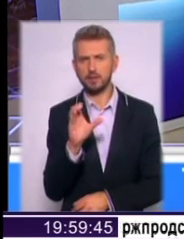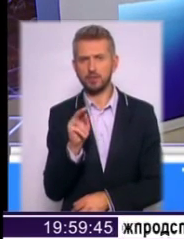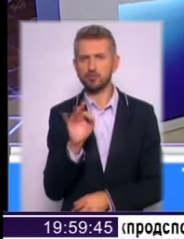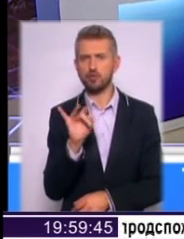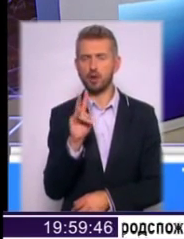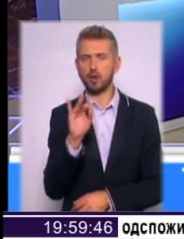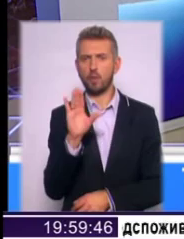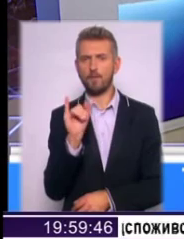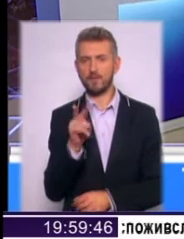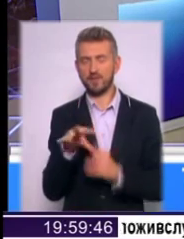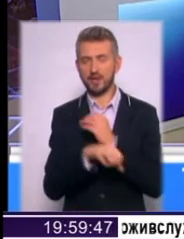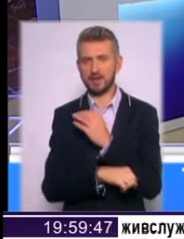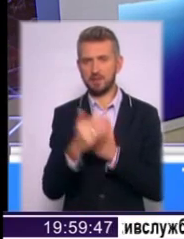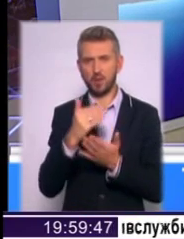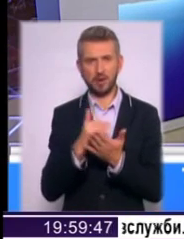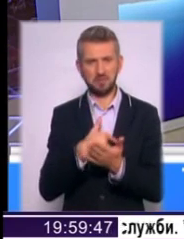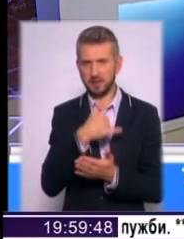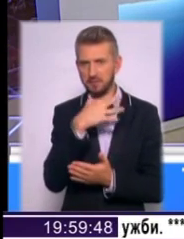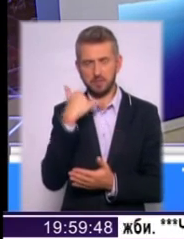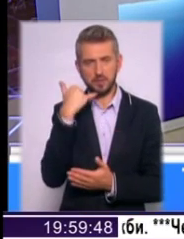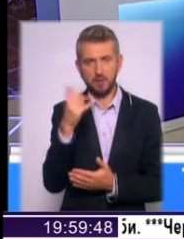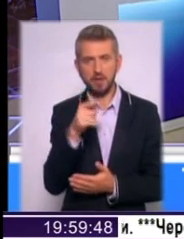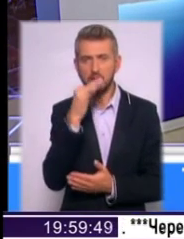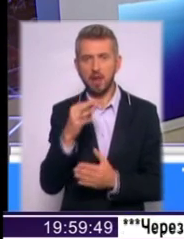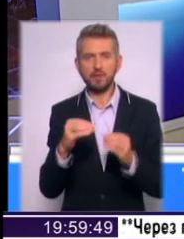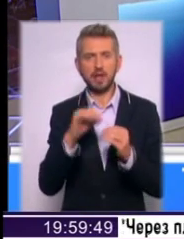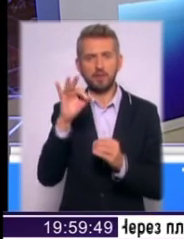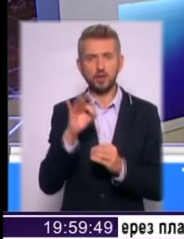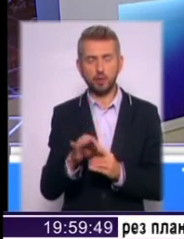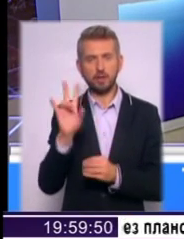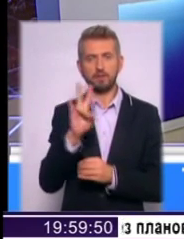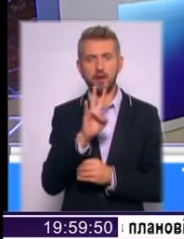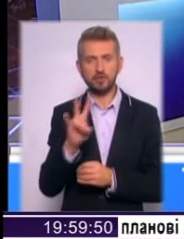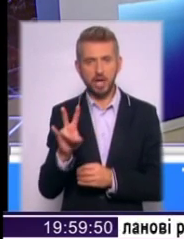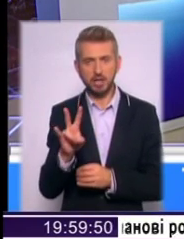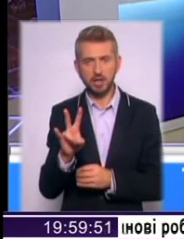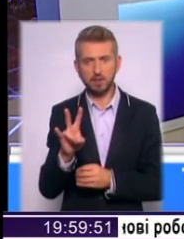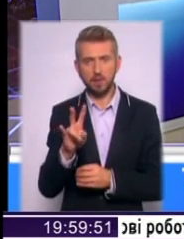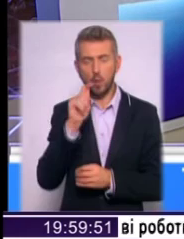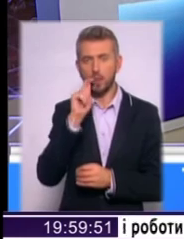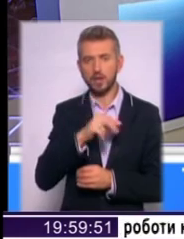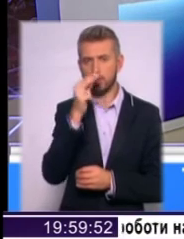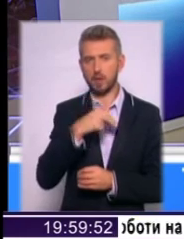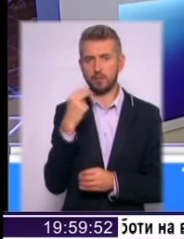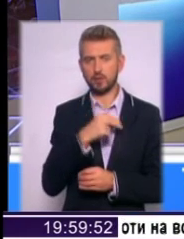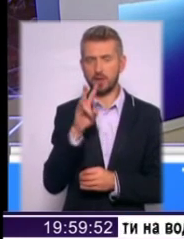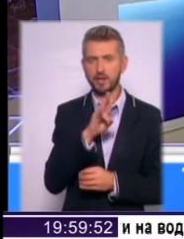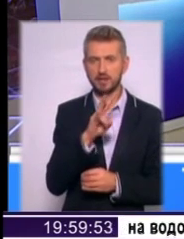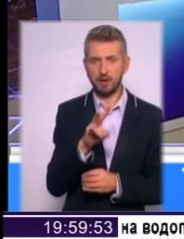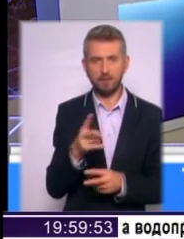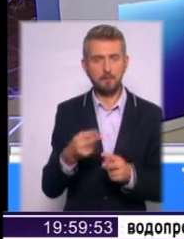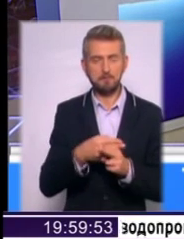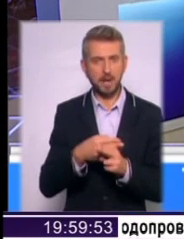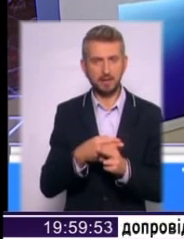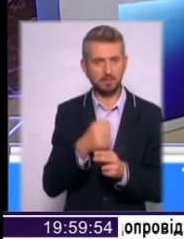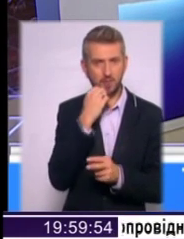Чорновіл взагалі в кінці програми, я не зміг дозвонитися, сказав, що 10% священиків Української православної церкви, до речі, без московського,